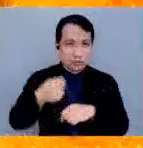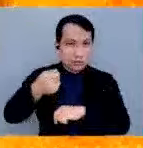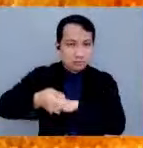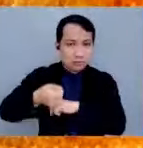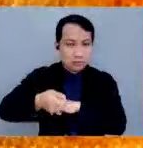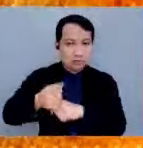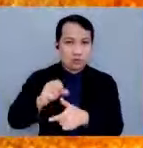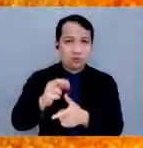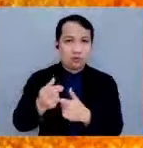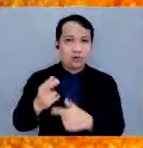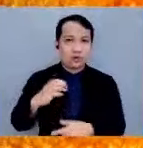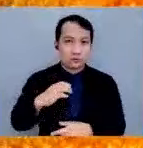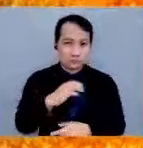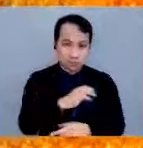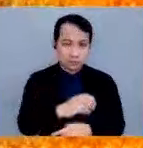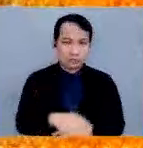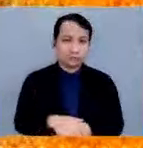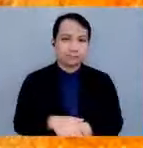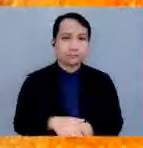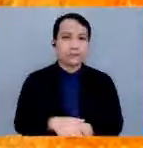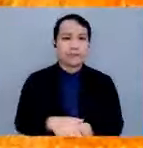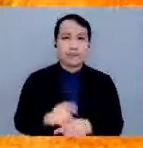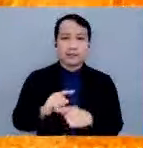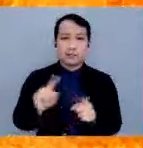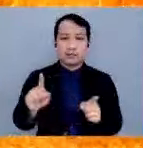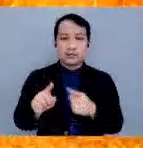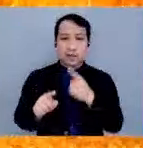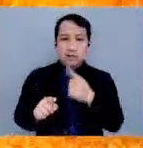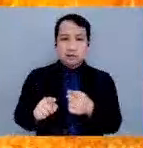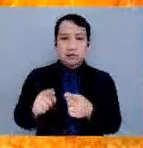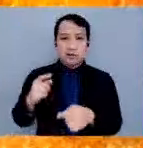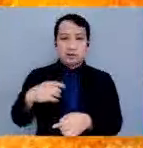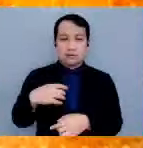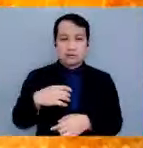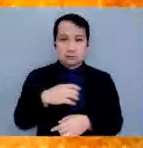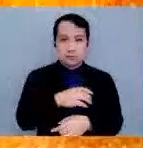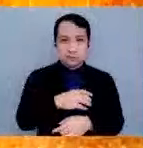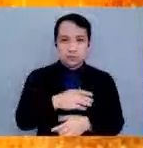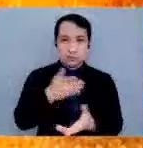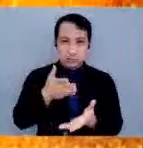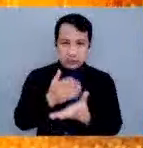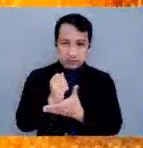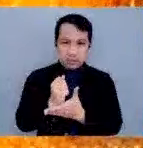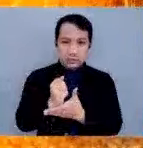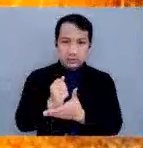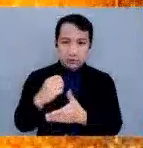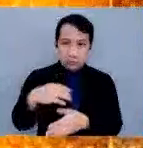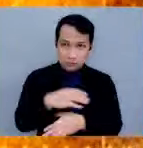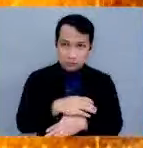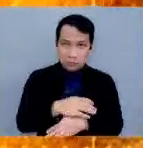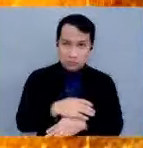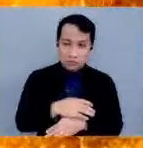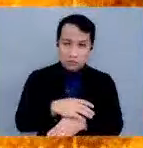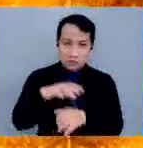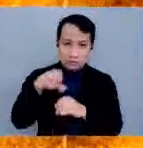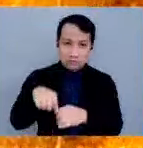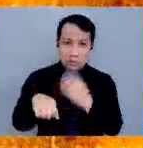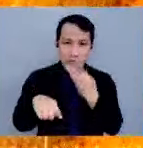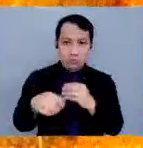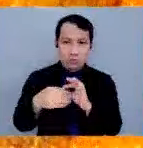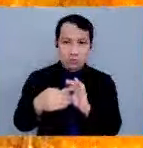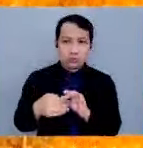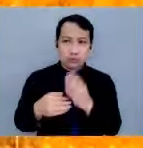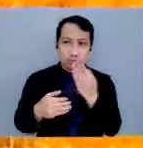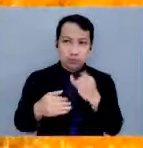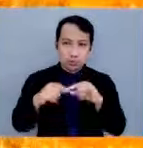Kongreso. At higit sa lahat, sinabi ng Korte Suprema na karapatan ng Kongreso na ipaaresto ang sinuman na kailangan nila sa